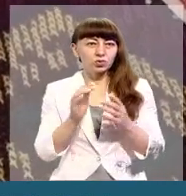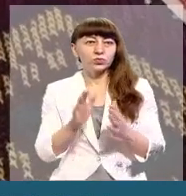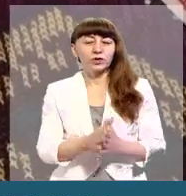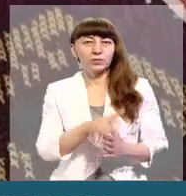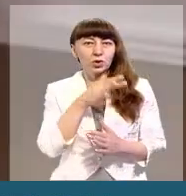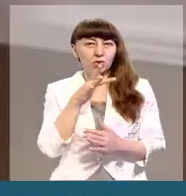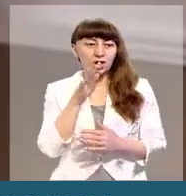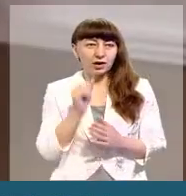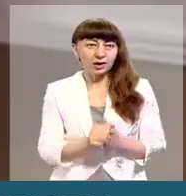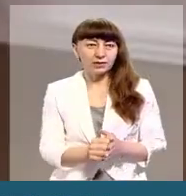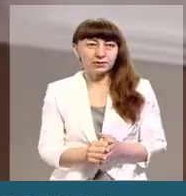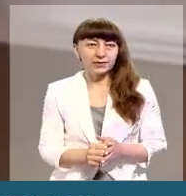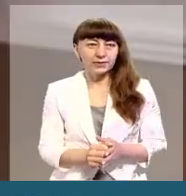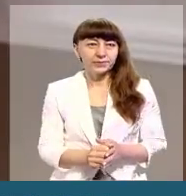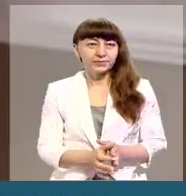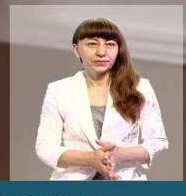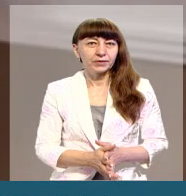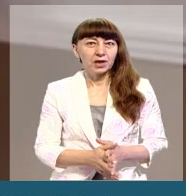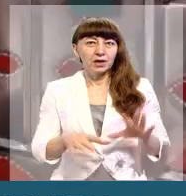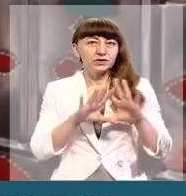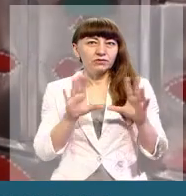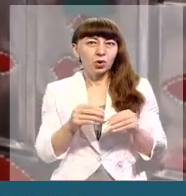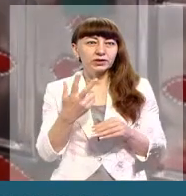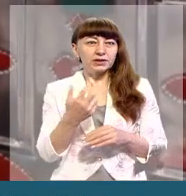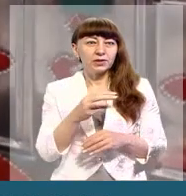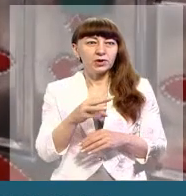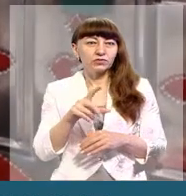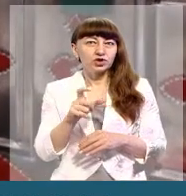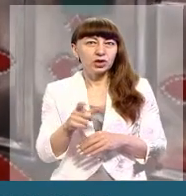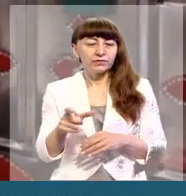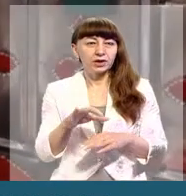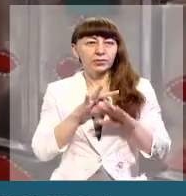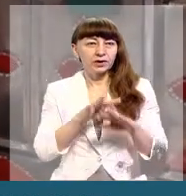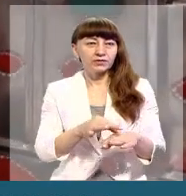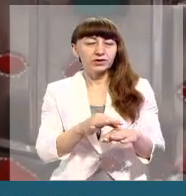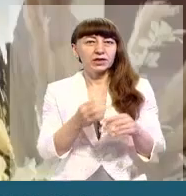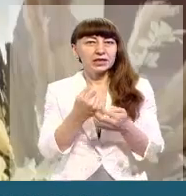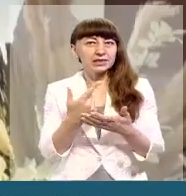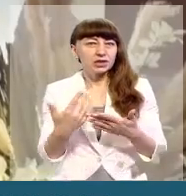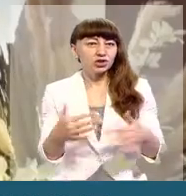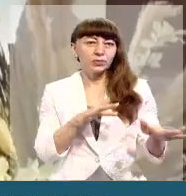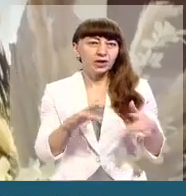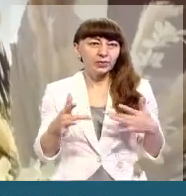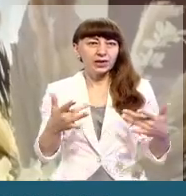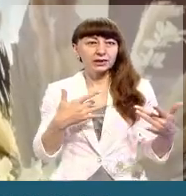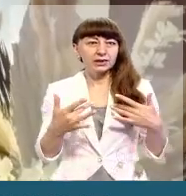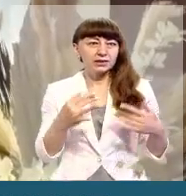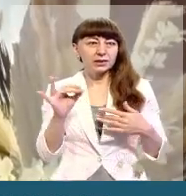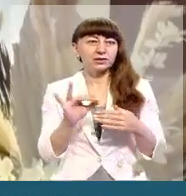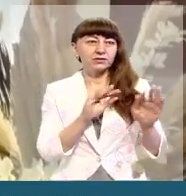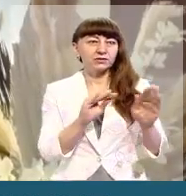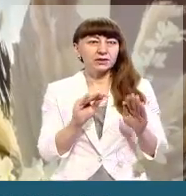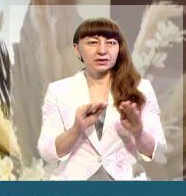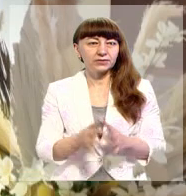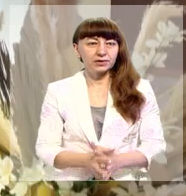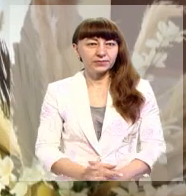түрлі концерттік бағдарламалар мен түркі тектес елдердің салт-дәстүрі мен әдет-ғұрпы насихатталды. Бүгін бізде Қостанайда